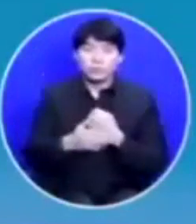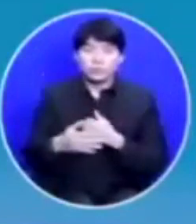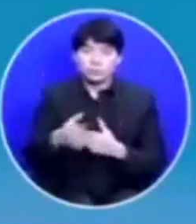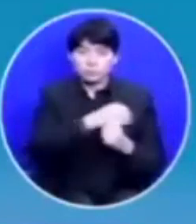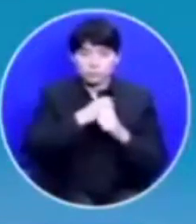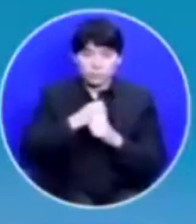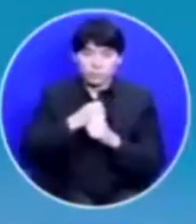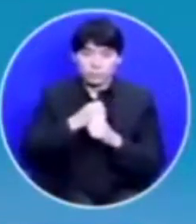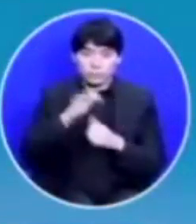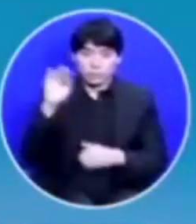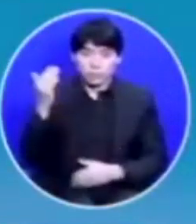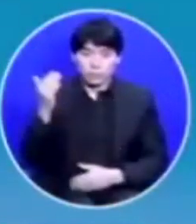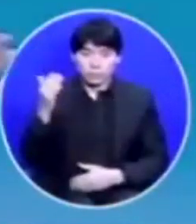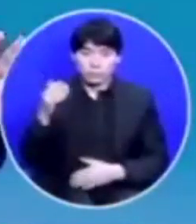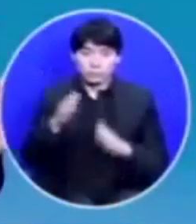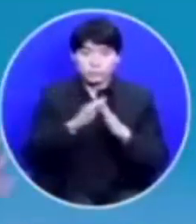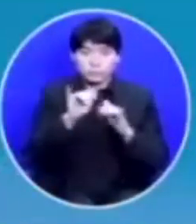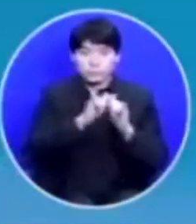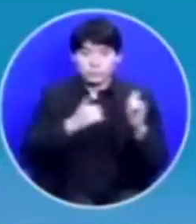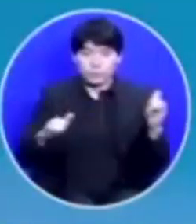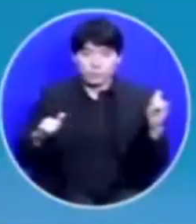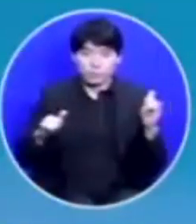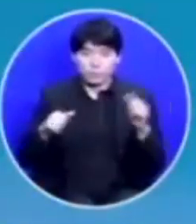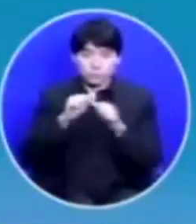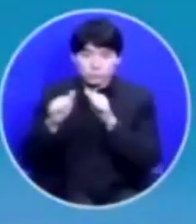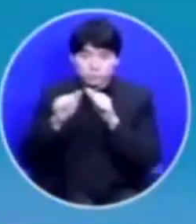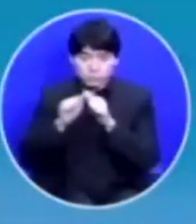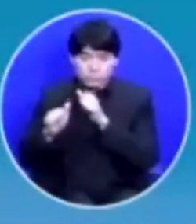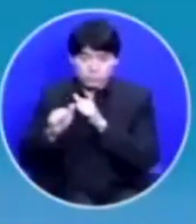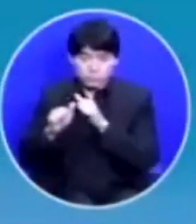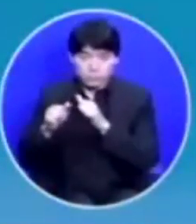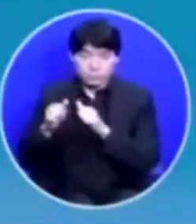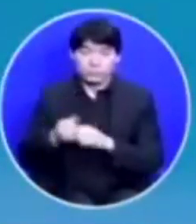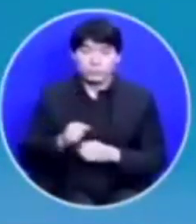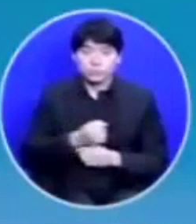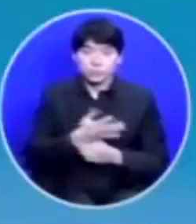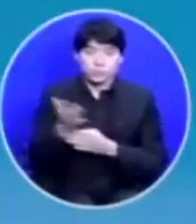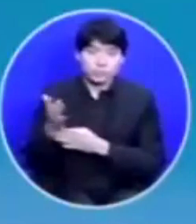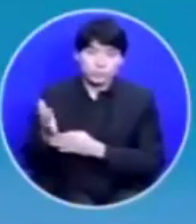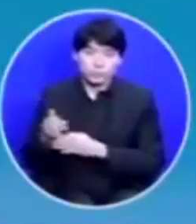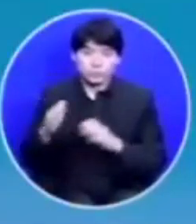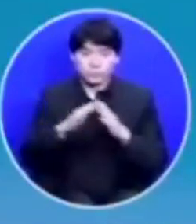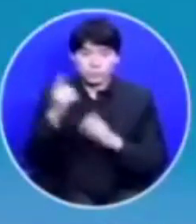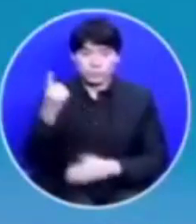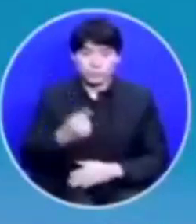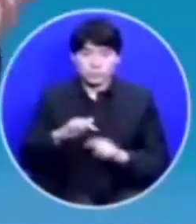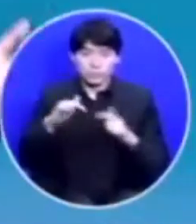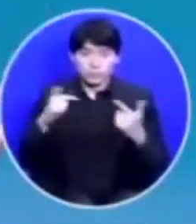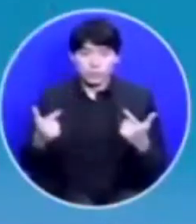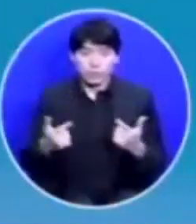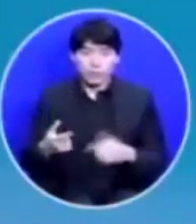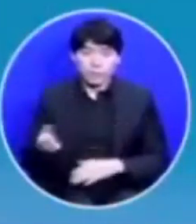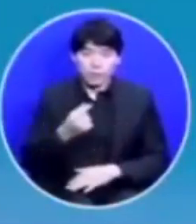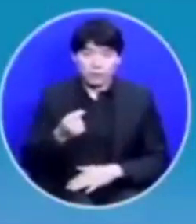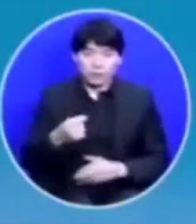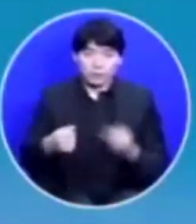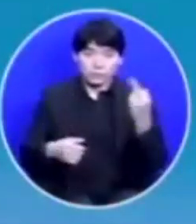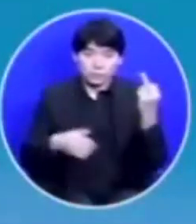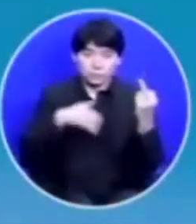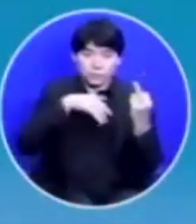그것이 가족들에게 급히 연락이 되고 그들이 집으로 오지 않고 바로 급히 산으로 도망을